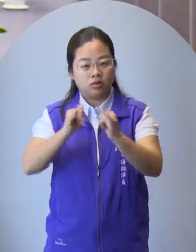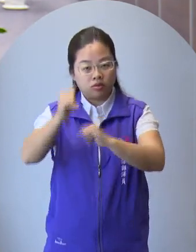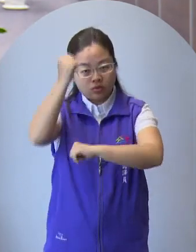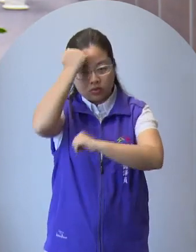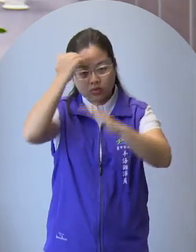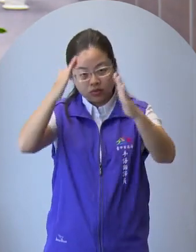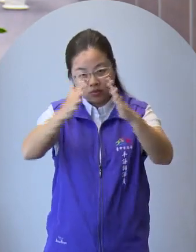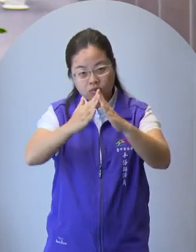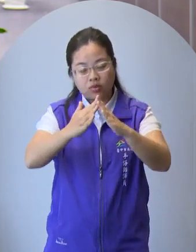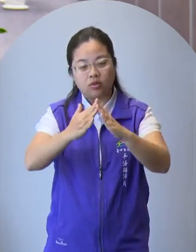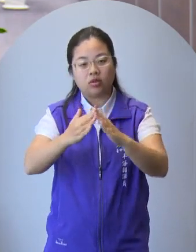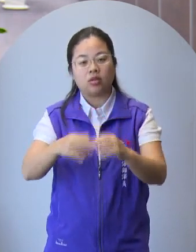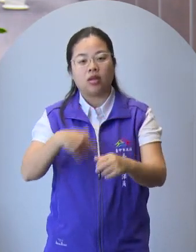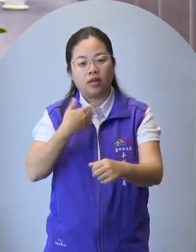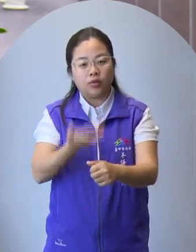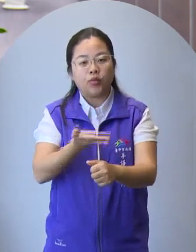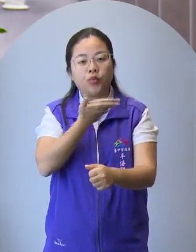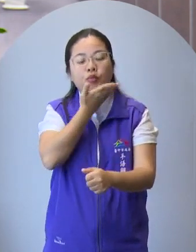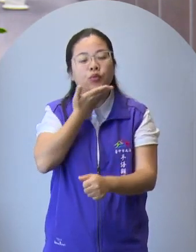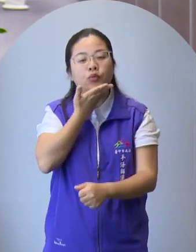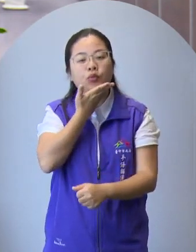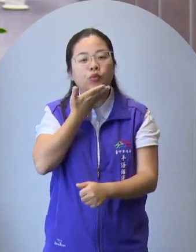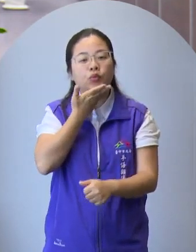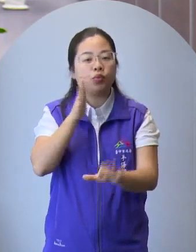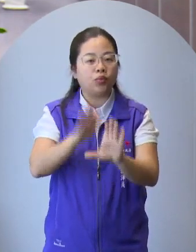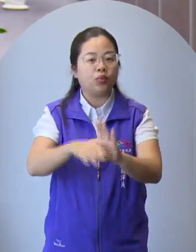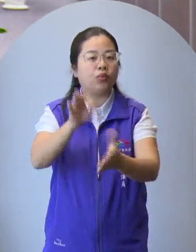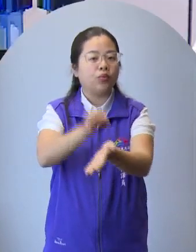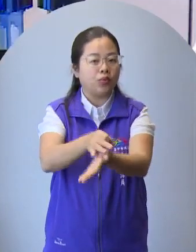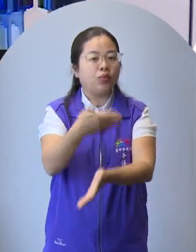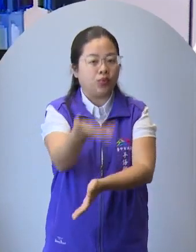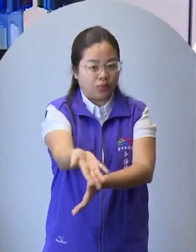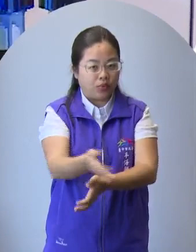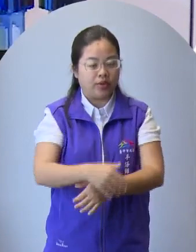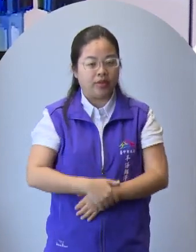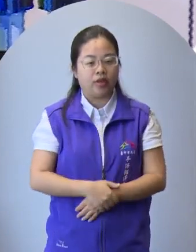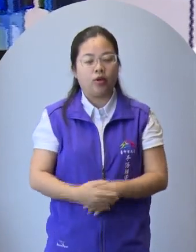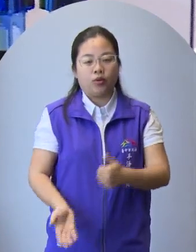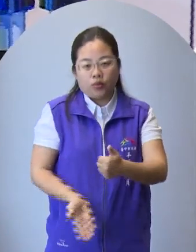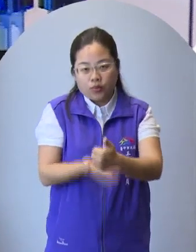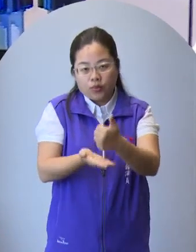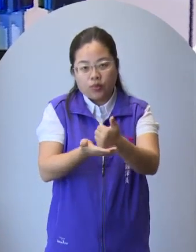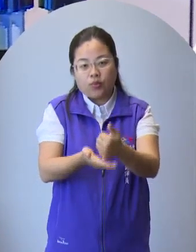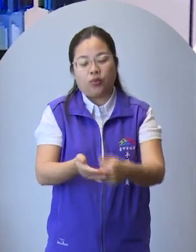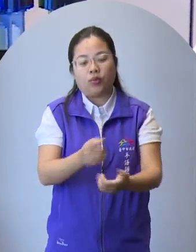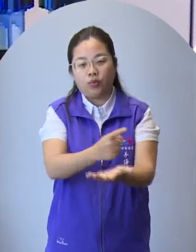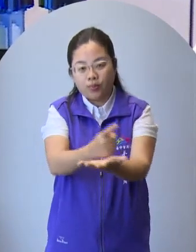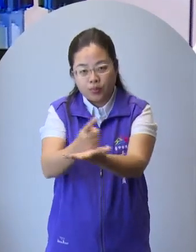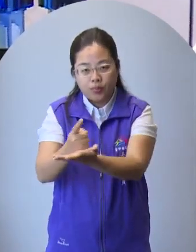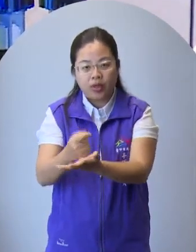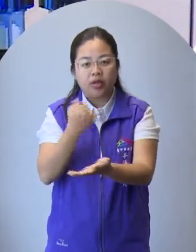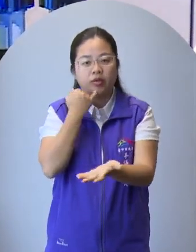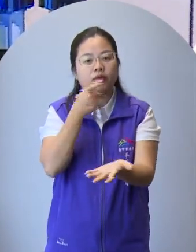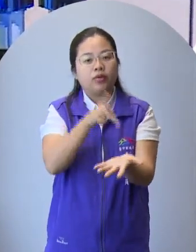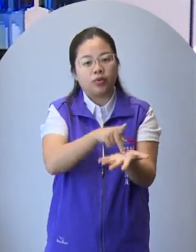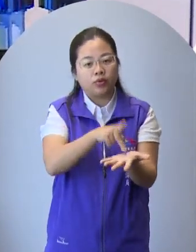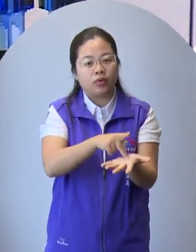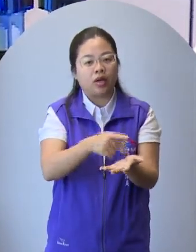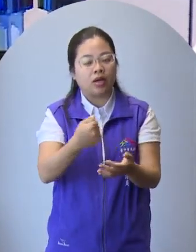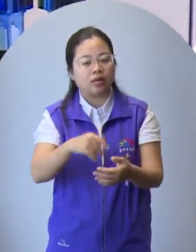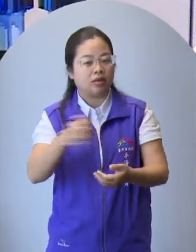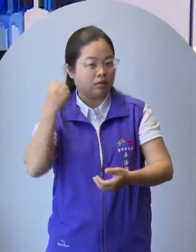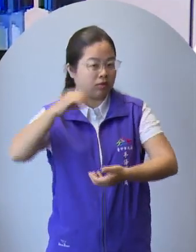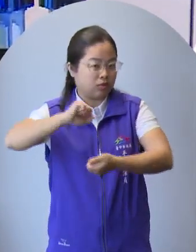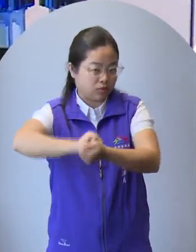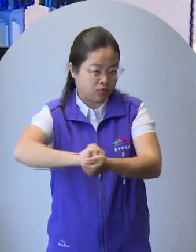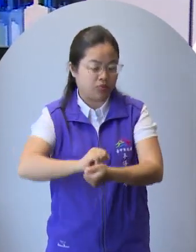住宅，那我们会给予更优惠的税率哈。那这样的话，鼓励大家哈，来出租或者是来新办